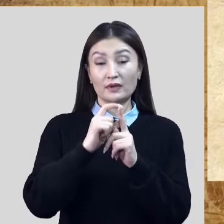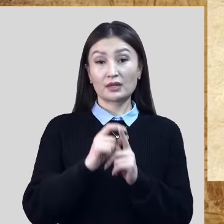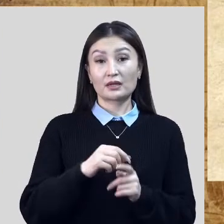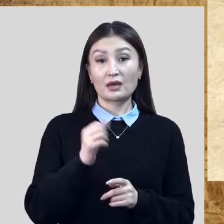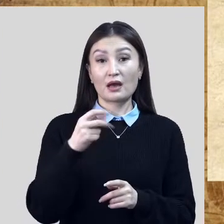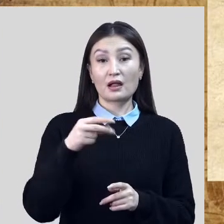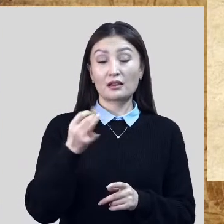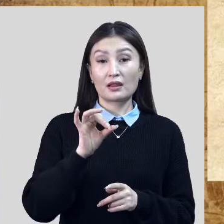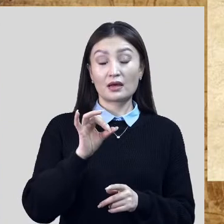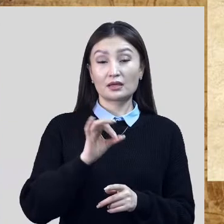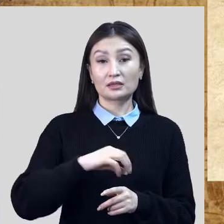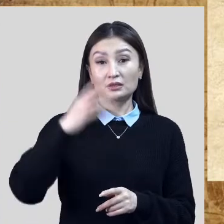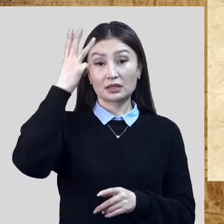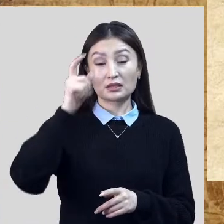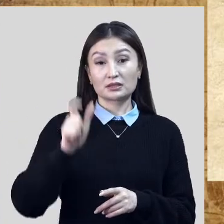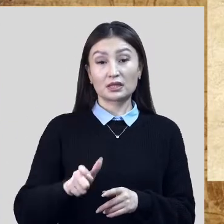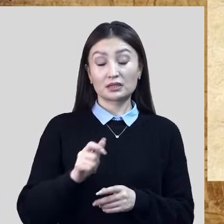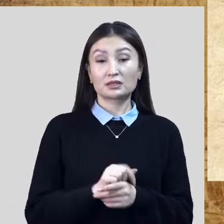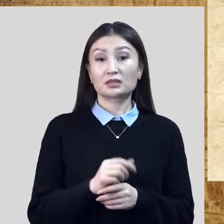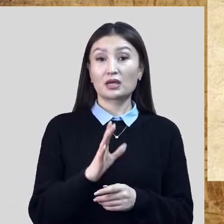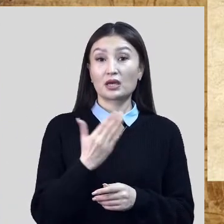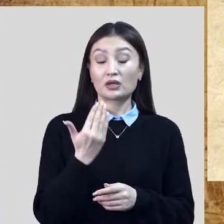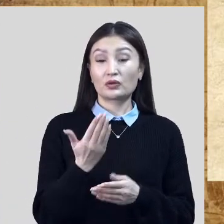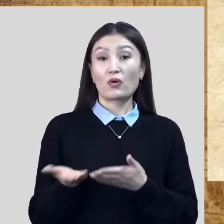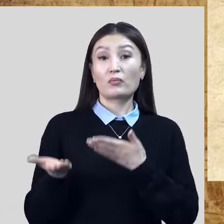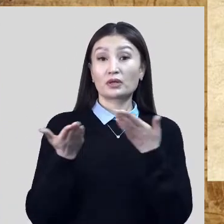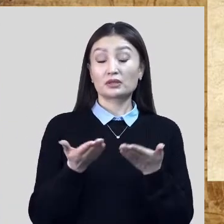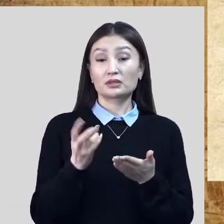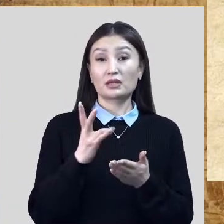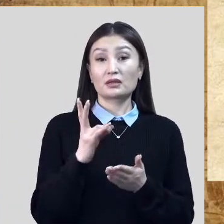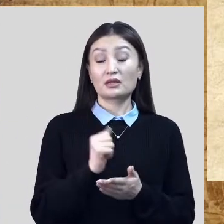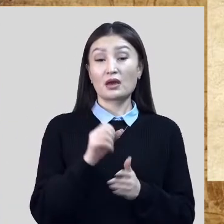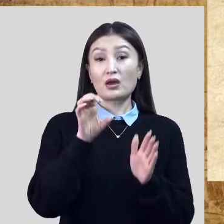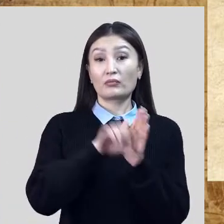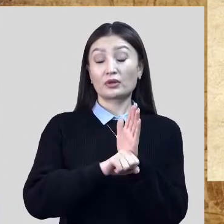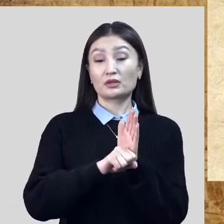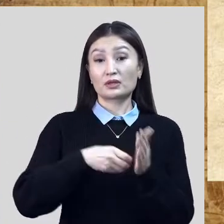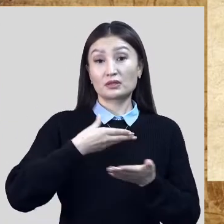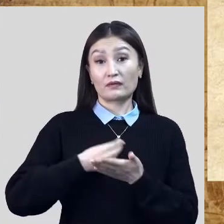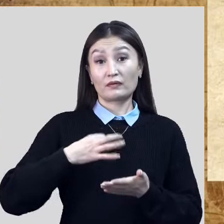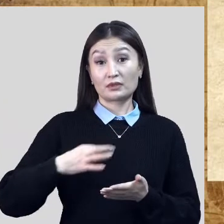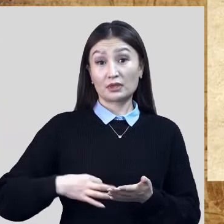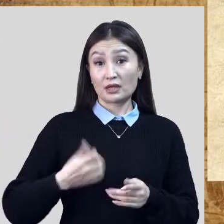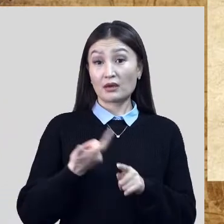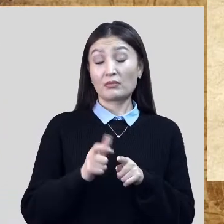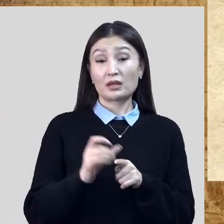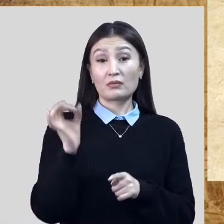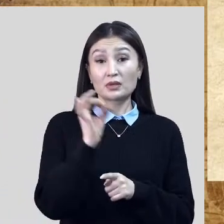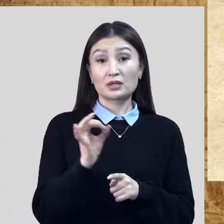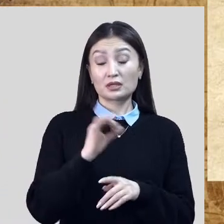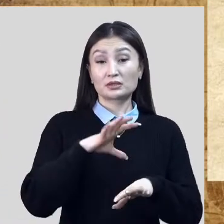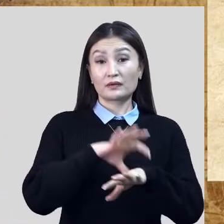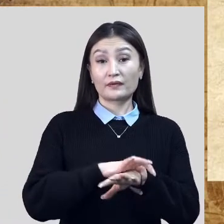царицы, верности русскому царю, Курманджан Датку пригласили на казнь сына. Об этом историческом